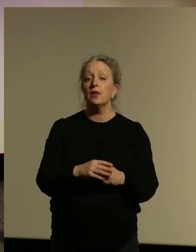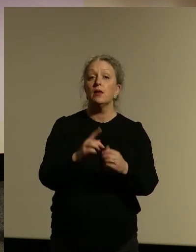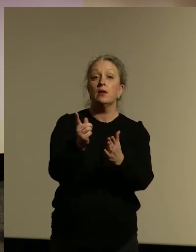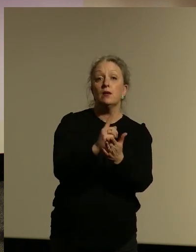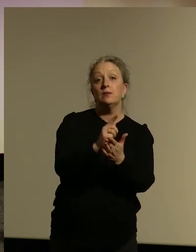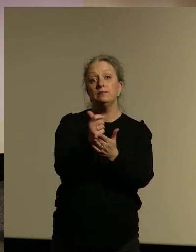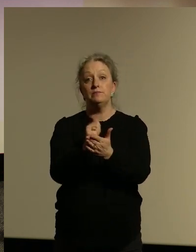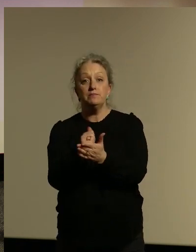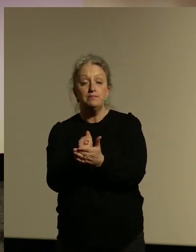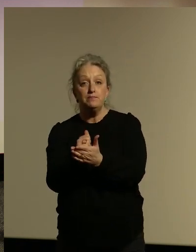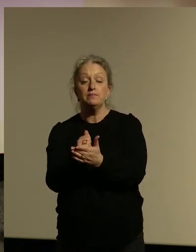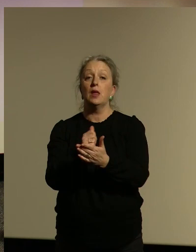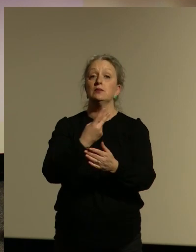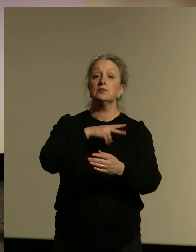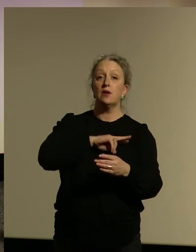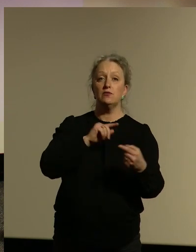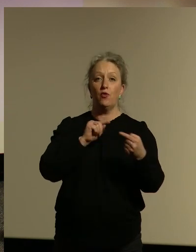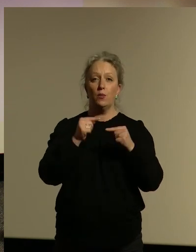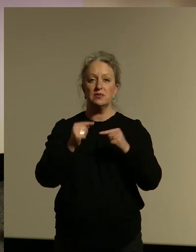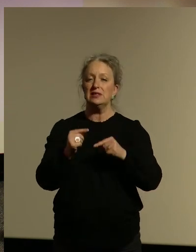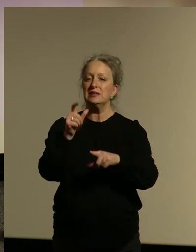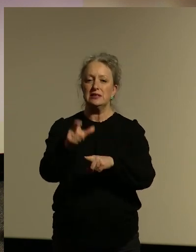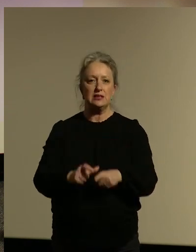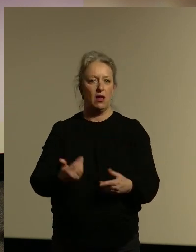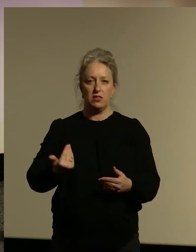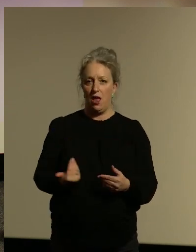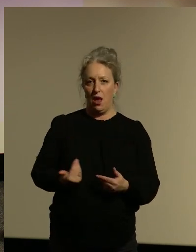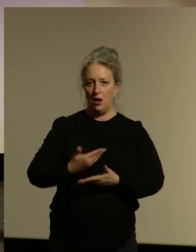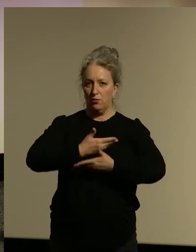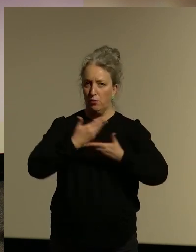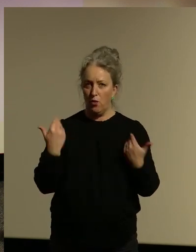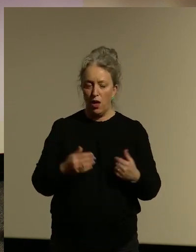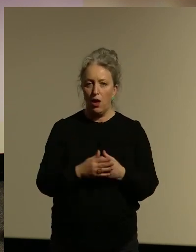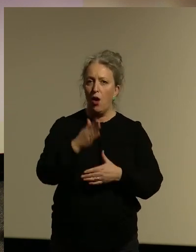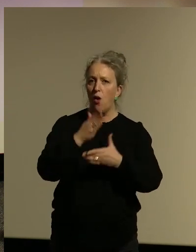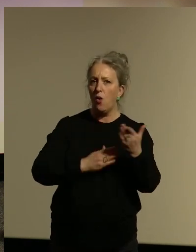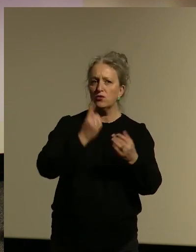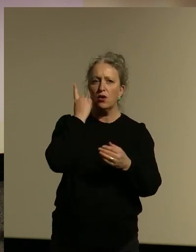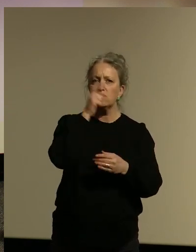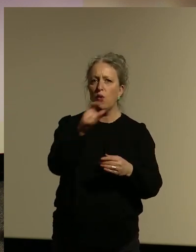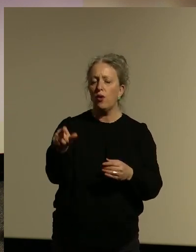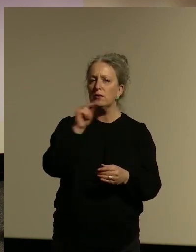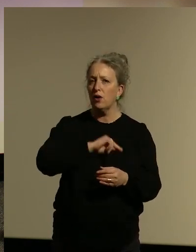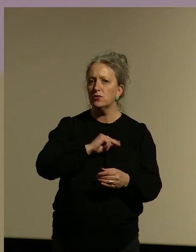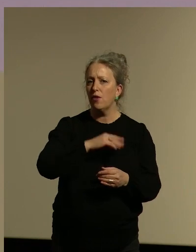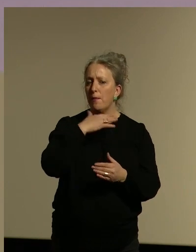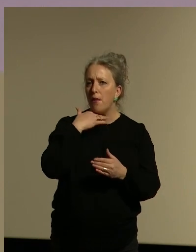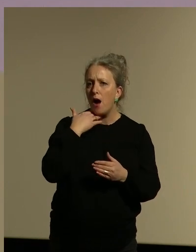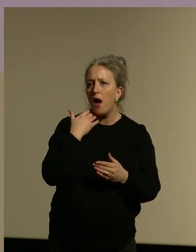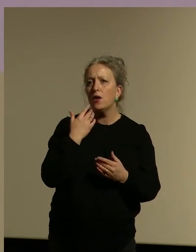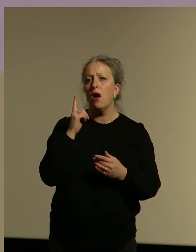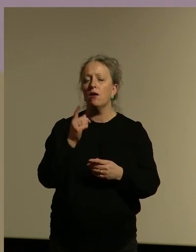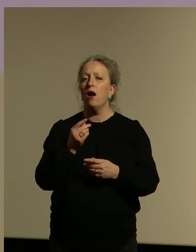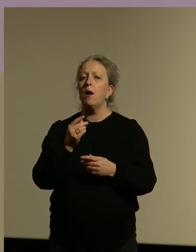Homofoobsed ja transfoobsed sõnad ei ole naljakad. Et osad noored kasutavad neid väga palju ja need teevad inimestele